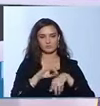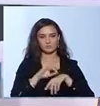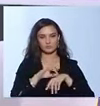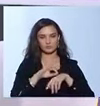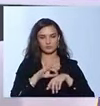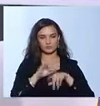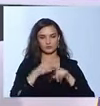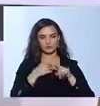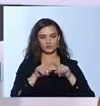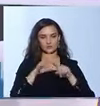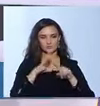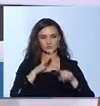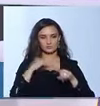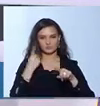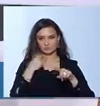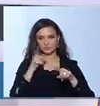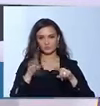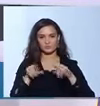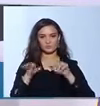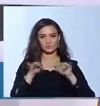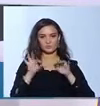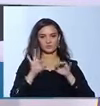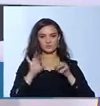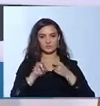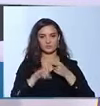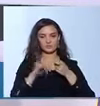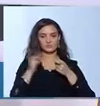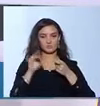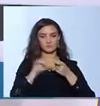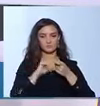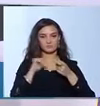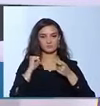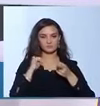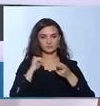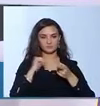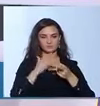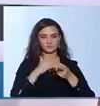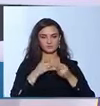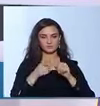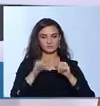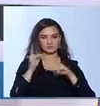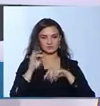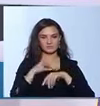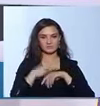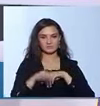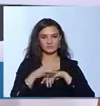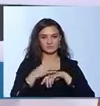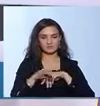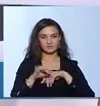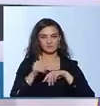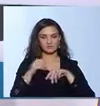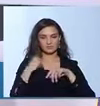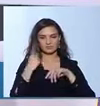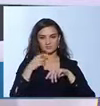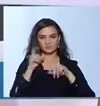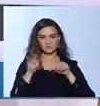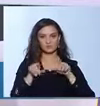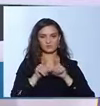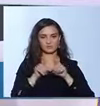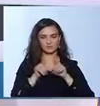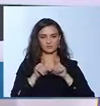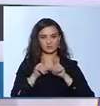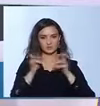პათოლოგიად, იყოს ფიზიოლოგიურ პროცესთან დაკავშირებით, მაგრამ თვითონ თმისვენა როგორც თუნდაც ფიზიოლოგიური